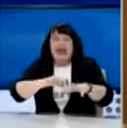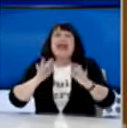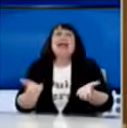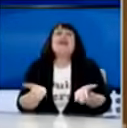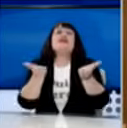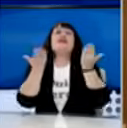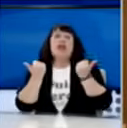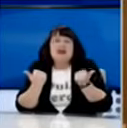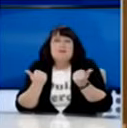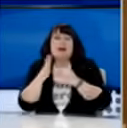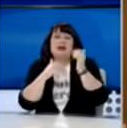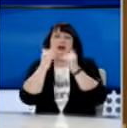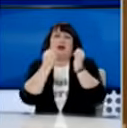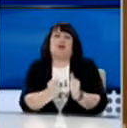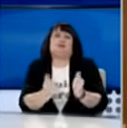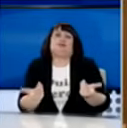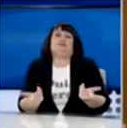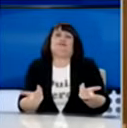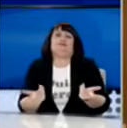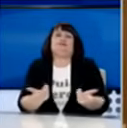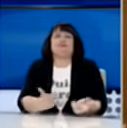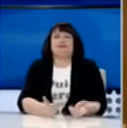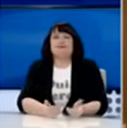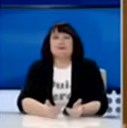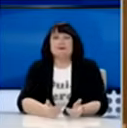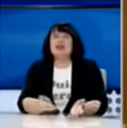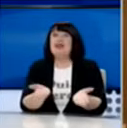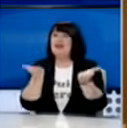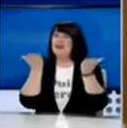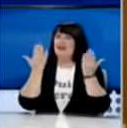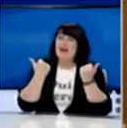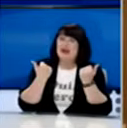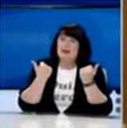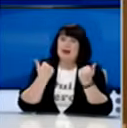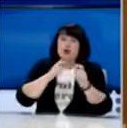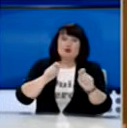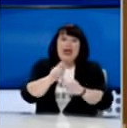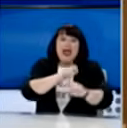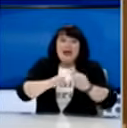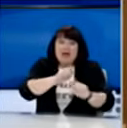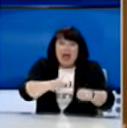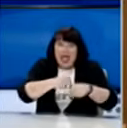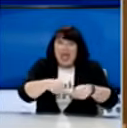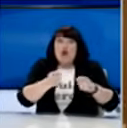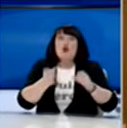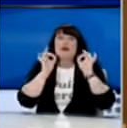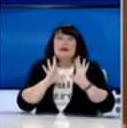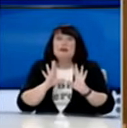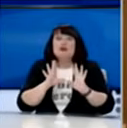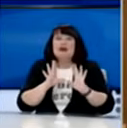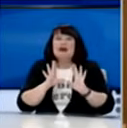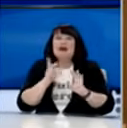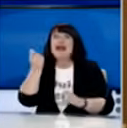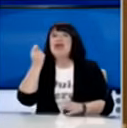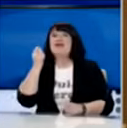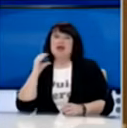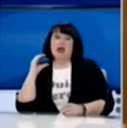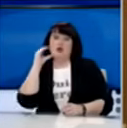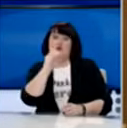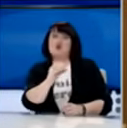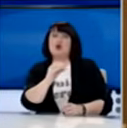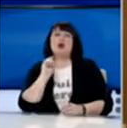δεν υπήρχε ούτε ένα αντιπλημμυρικό? Και αν δεν υπήρχε ούτε ένα αντιπλημμυρικό, πού πήγανε τα